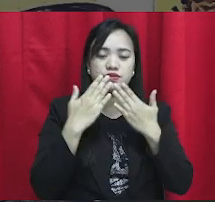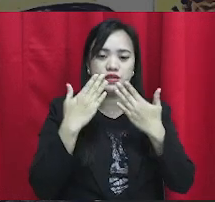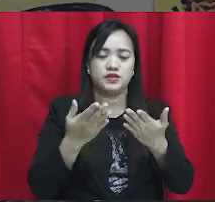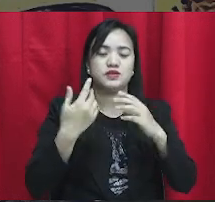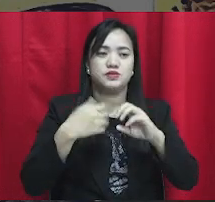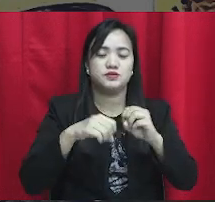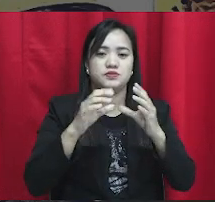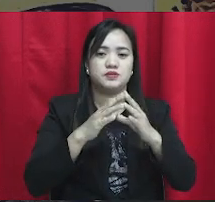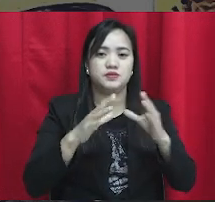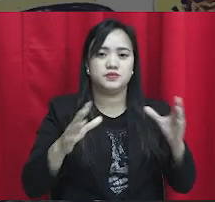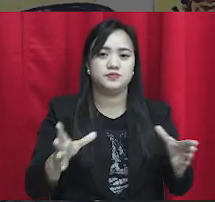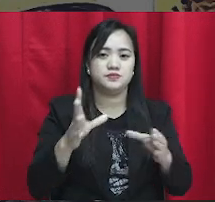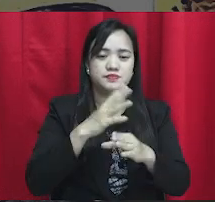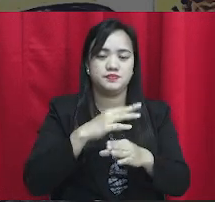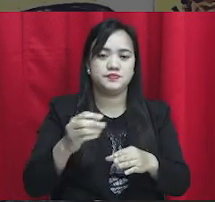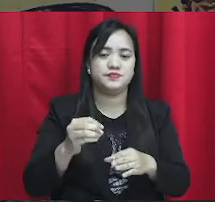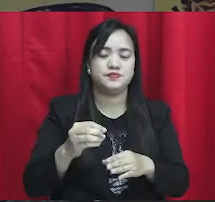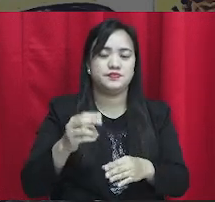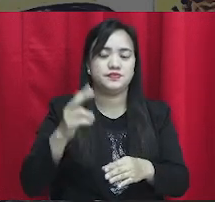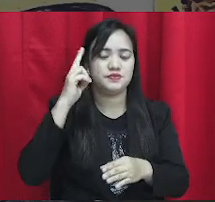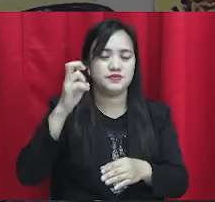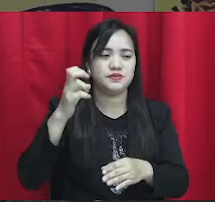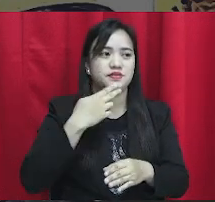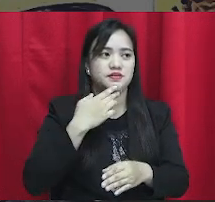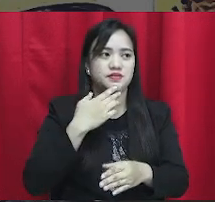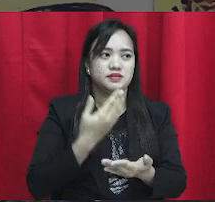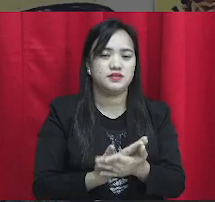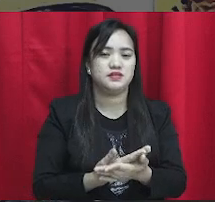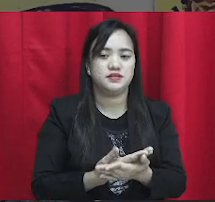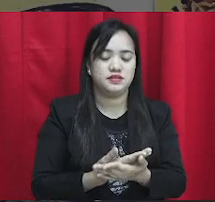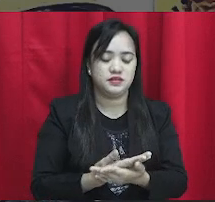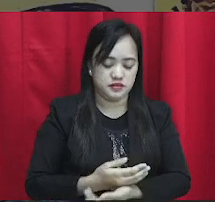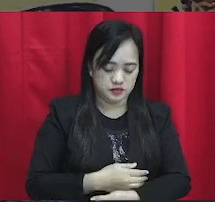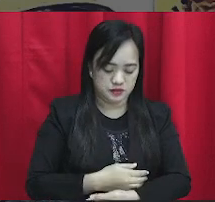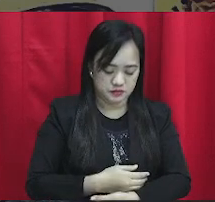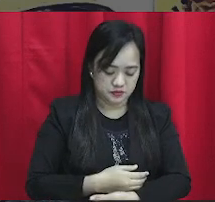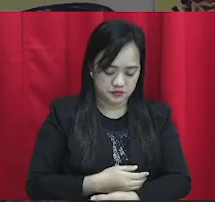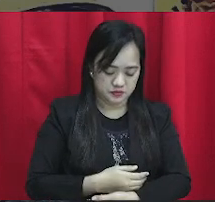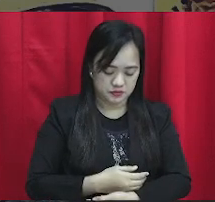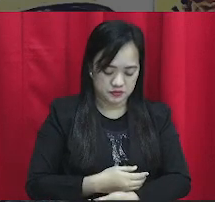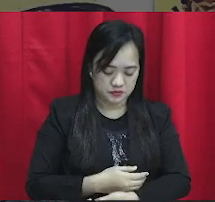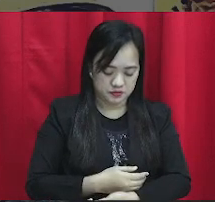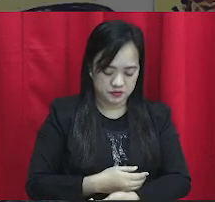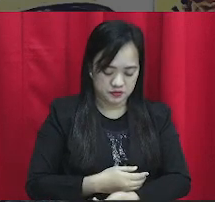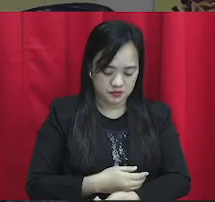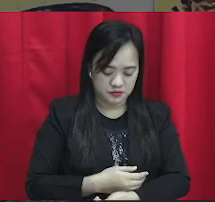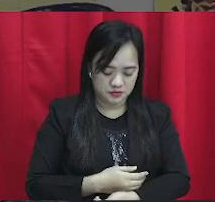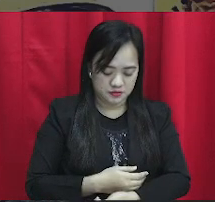Joy. Maraming salamat po. And tatay, ano ang pangalan ni tatay, Sir Jorald?